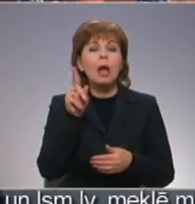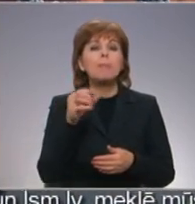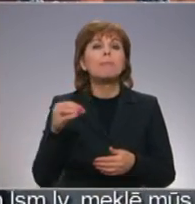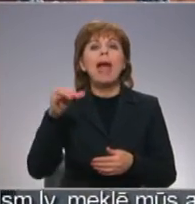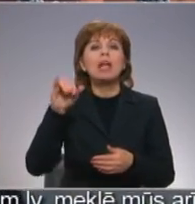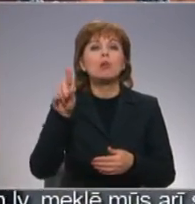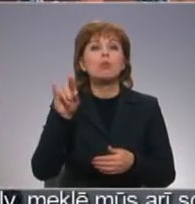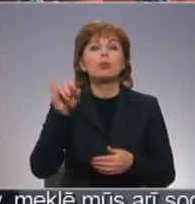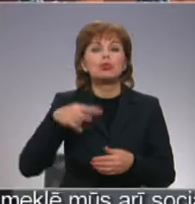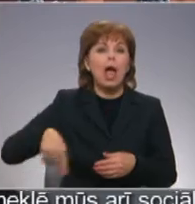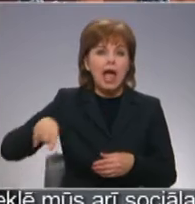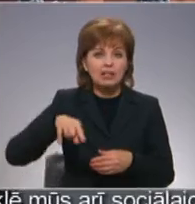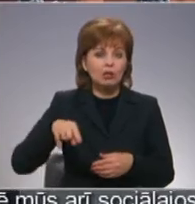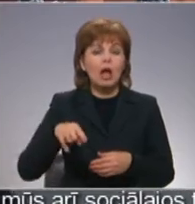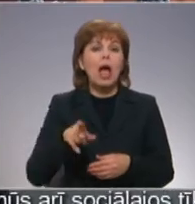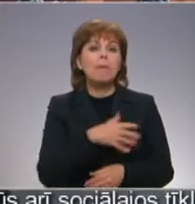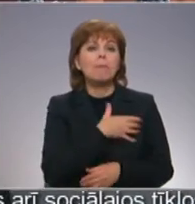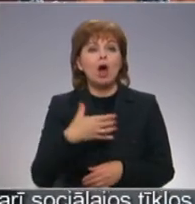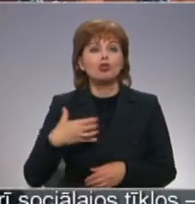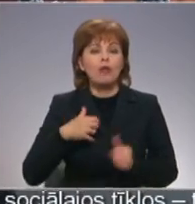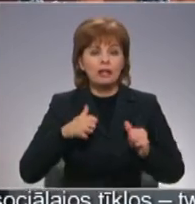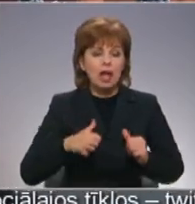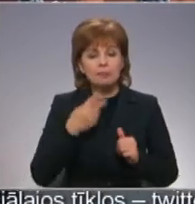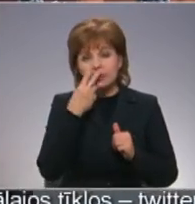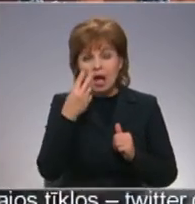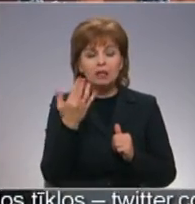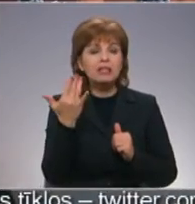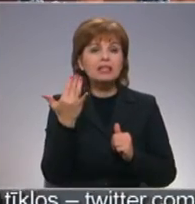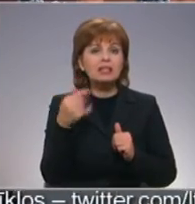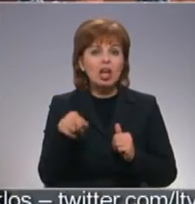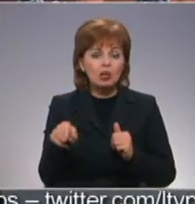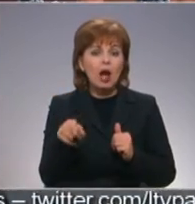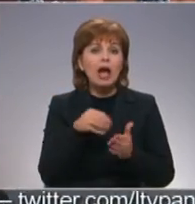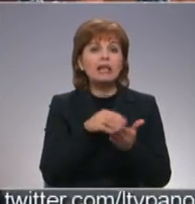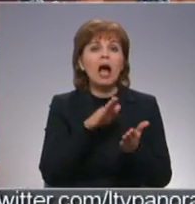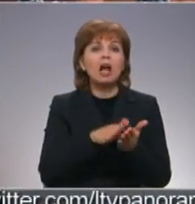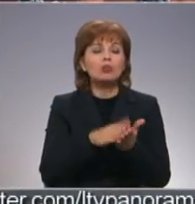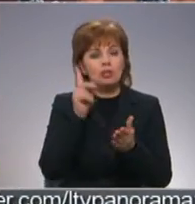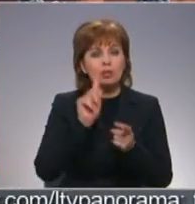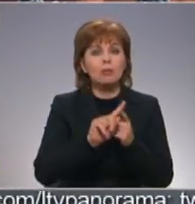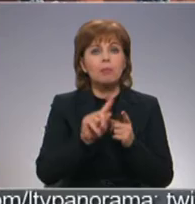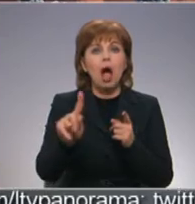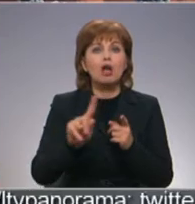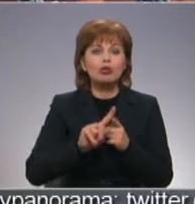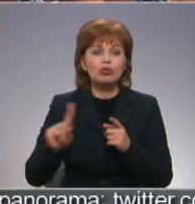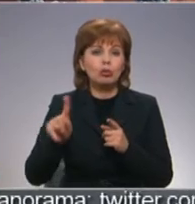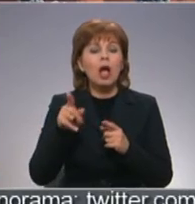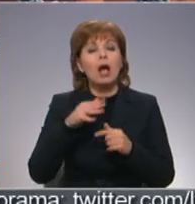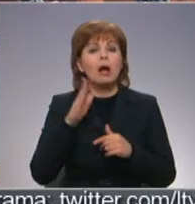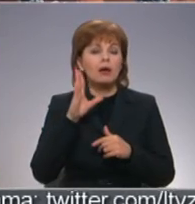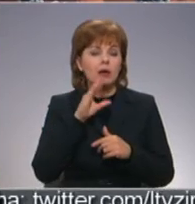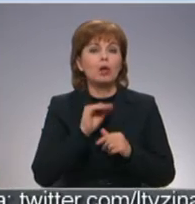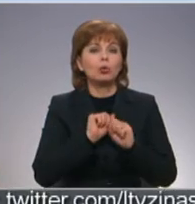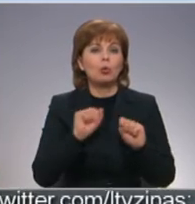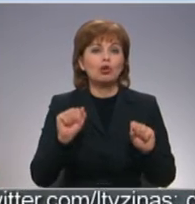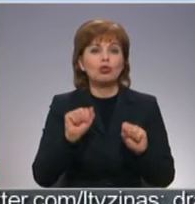bet tur ir tā, ka pašvaldības dienas, kas regulāri mēri skatās, un tad ir tikai pa to iezīmēt, vai maršruti ir zināms, ka tur nu pietiekam droši braukšana vai